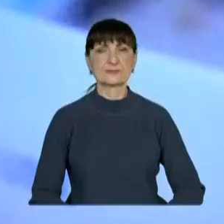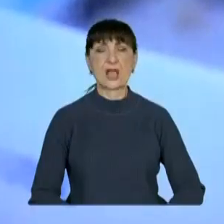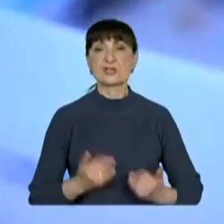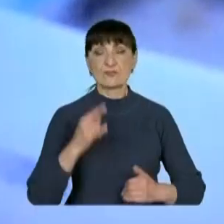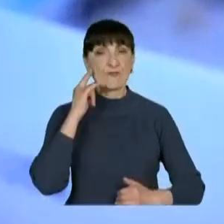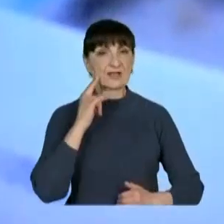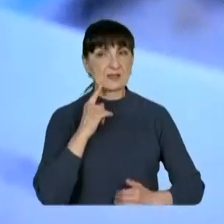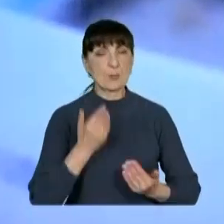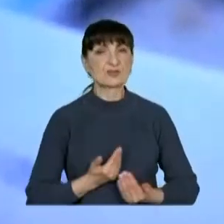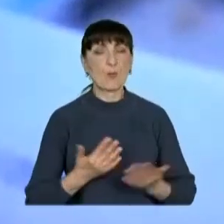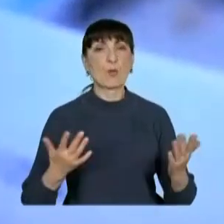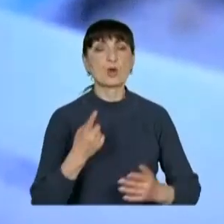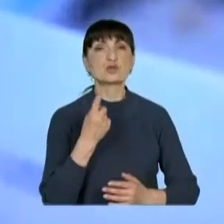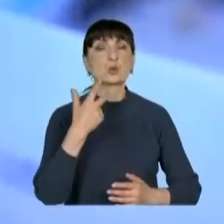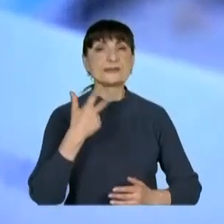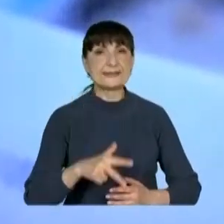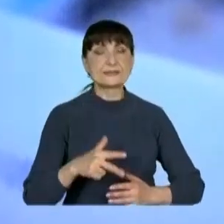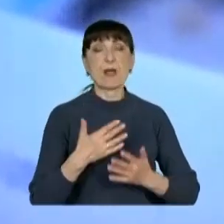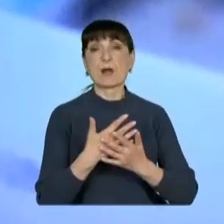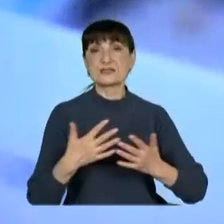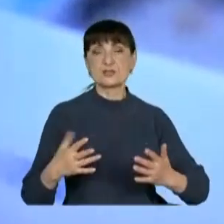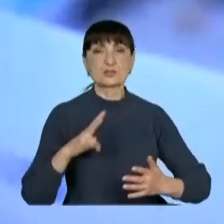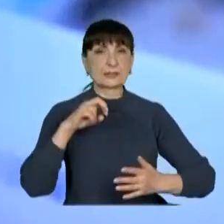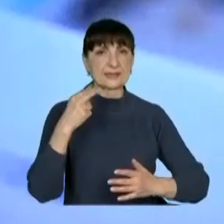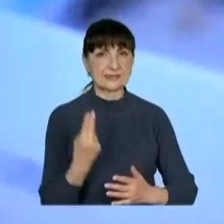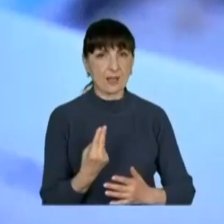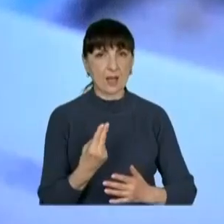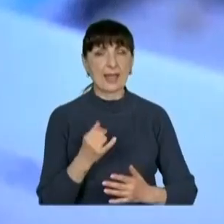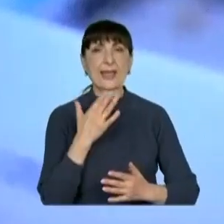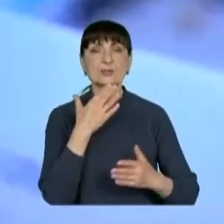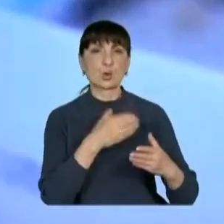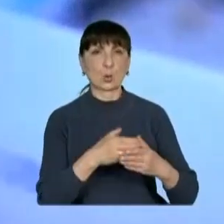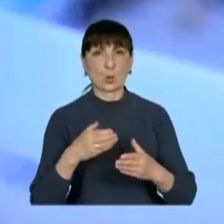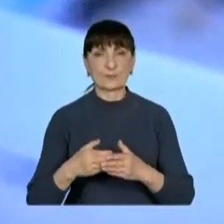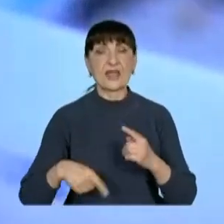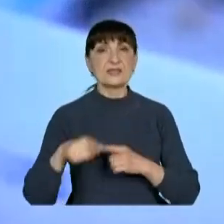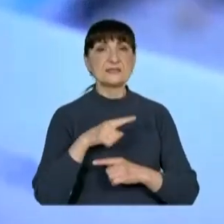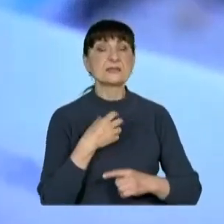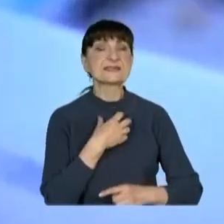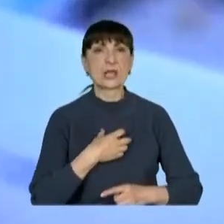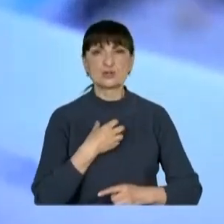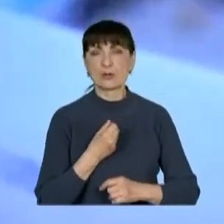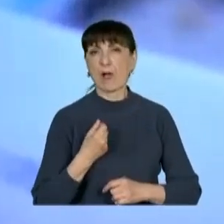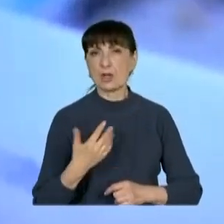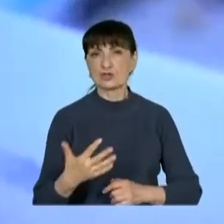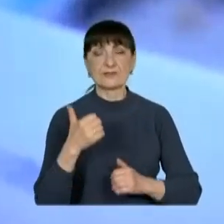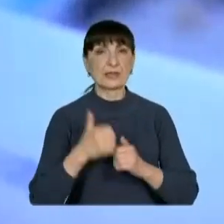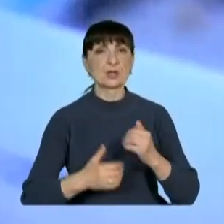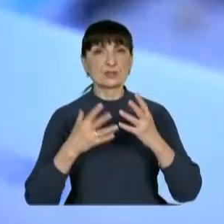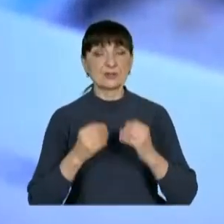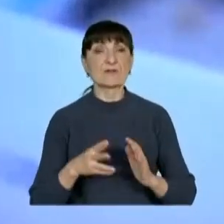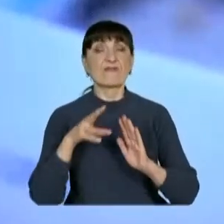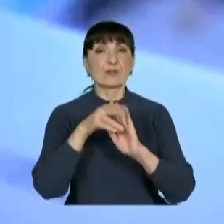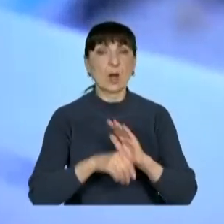Сегодня в Казахстане проживает более 130 различных национальностей и этнических групп. Из них значительное количество ежедневно вносит